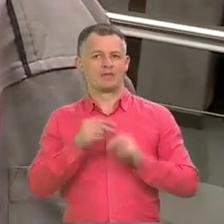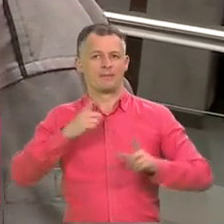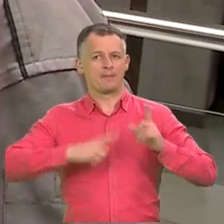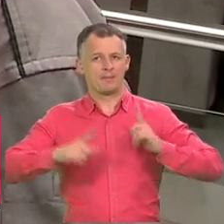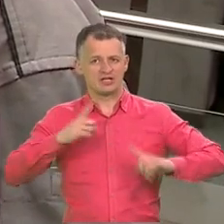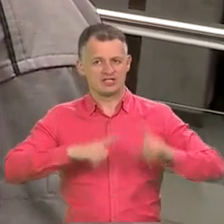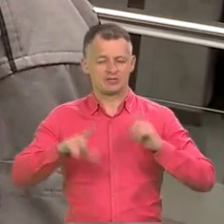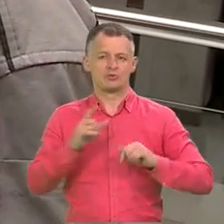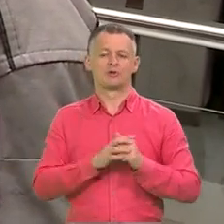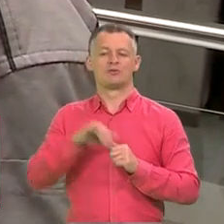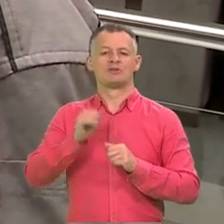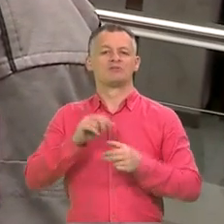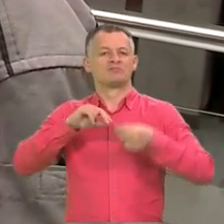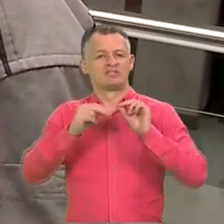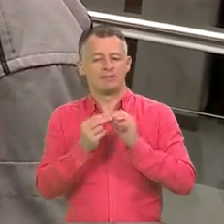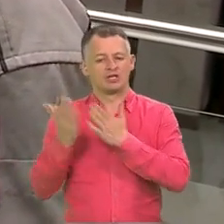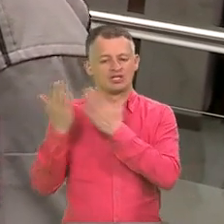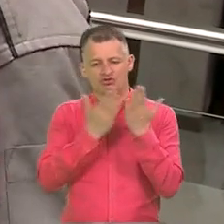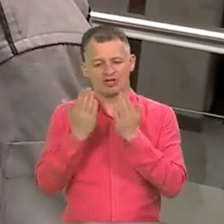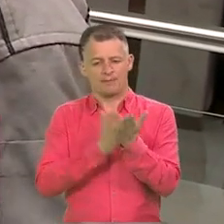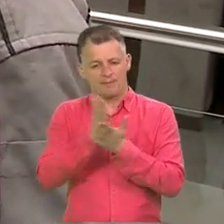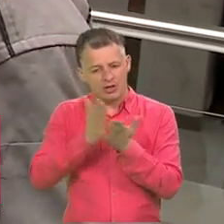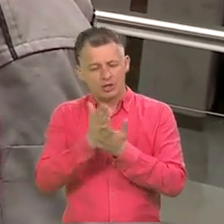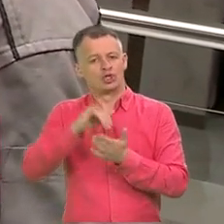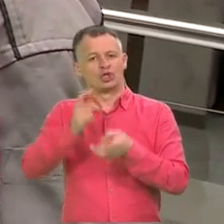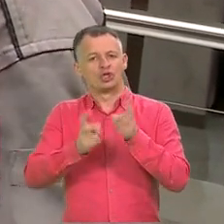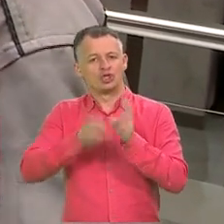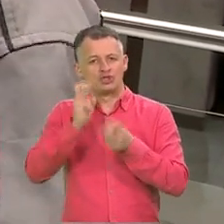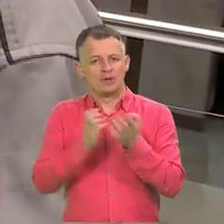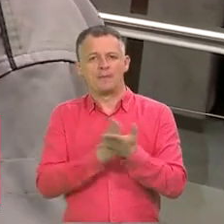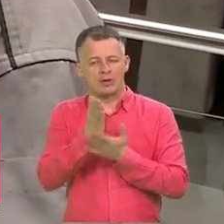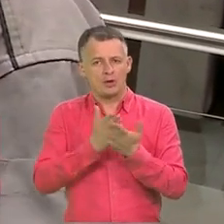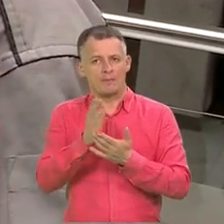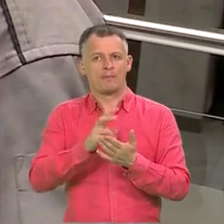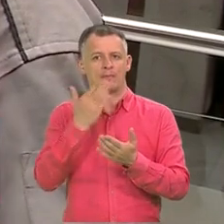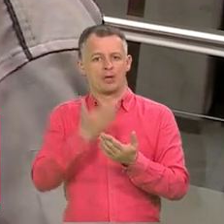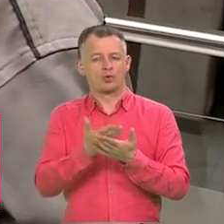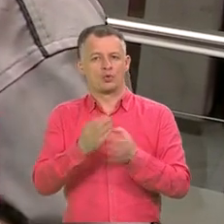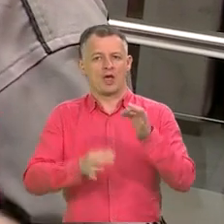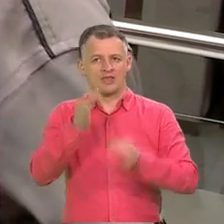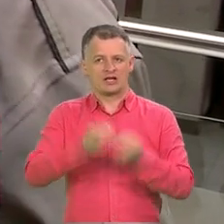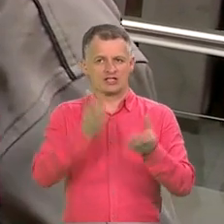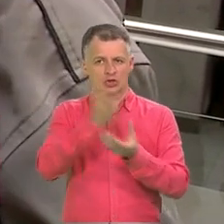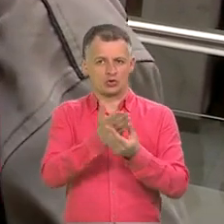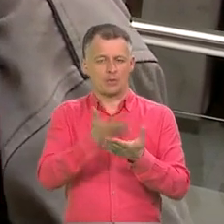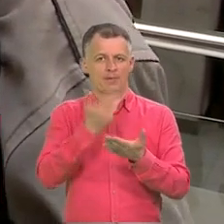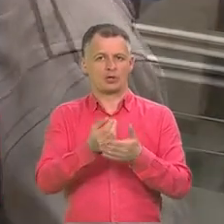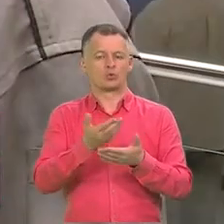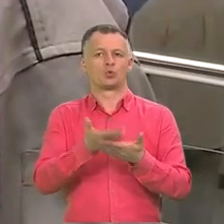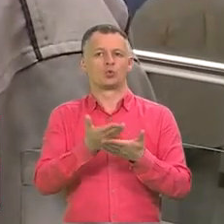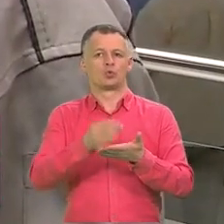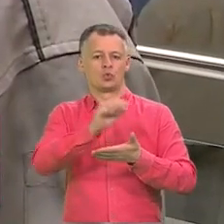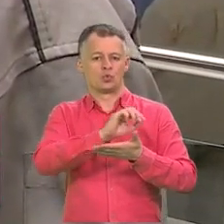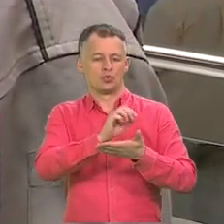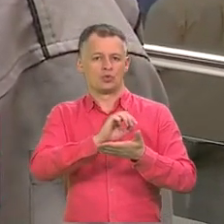presupune studiu permanent, preocupare permanentă pentru studierea dosarelor, pentru redactarea hotărârilor. Ca